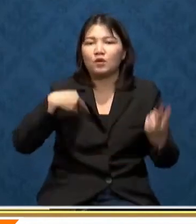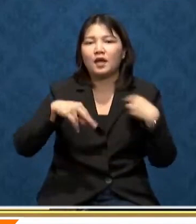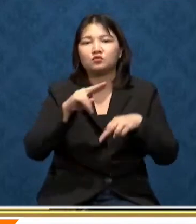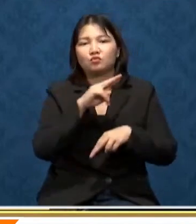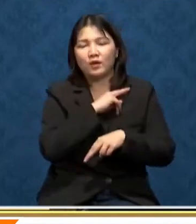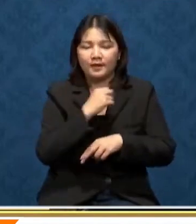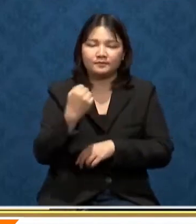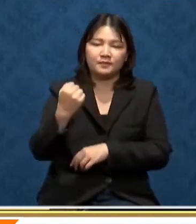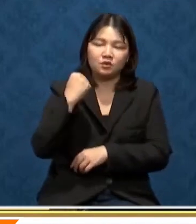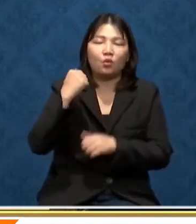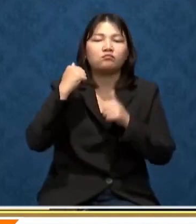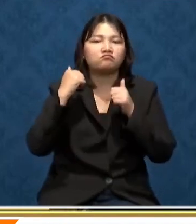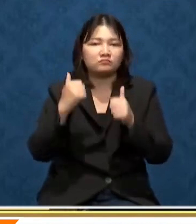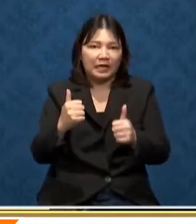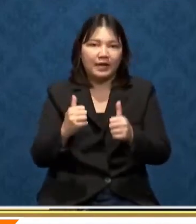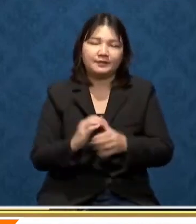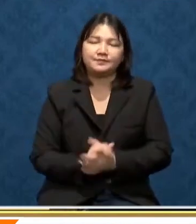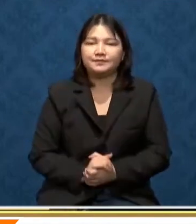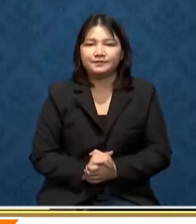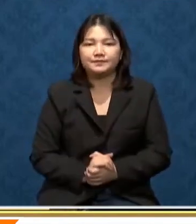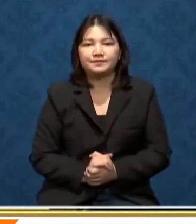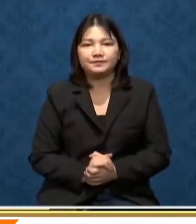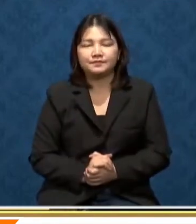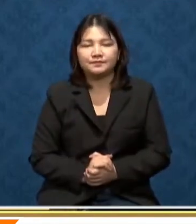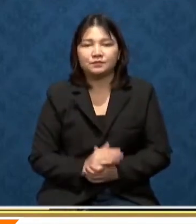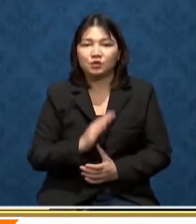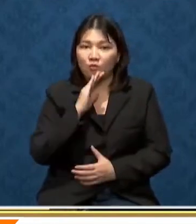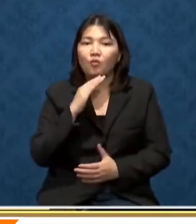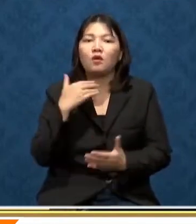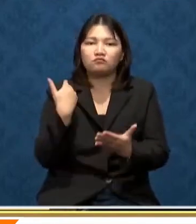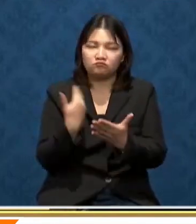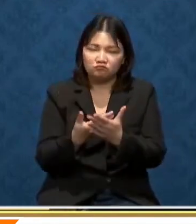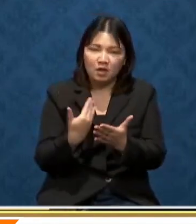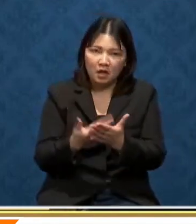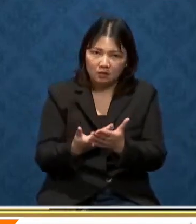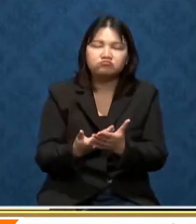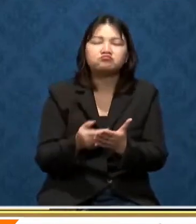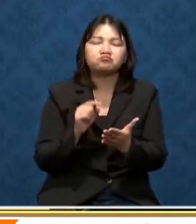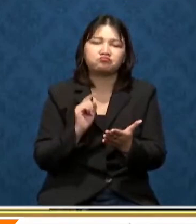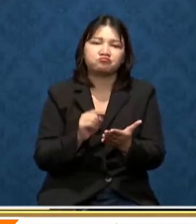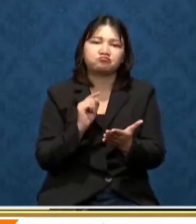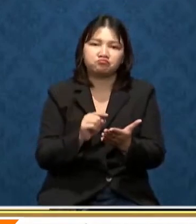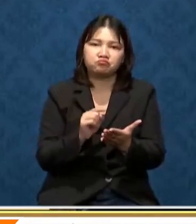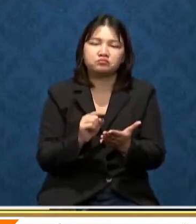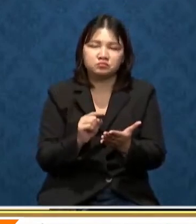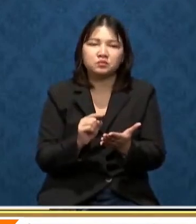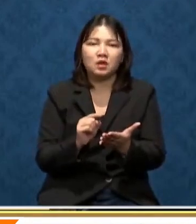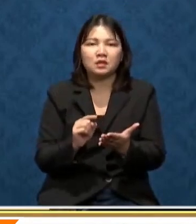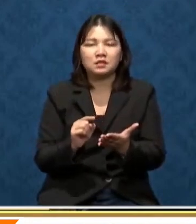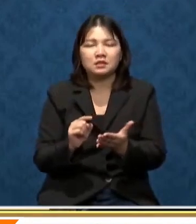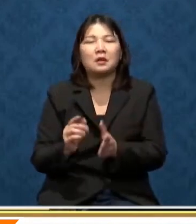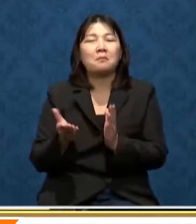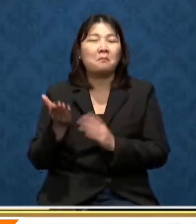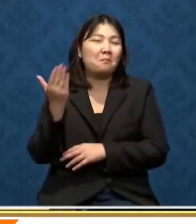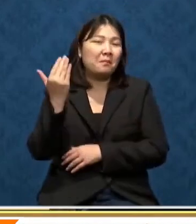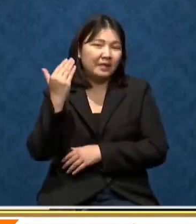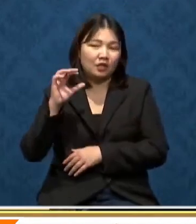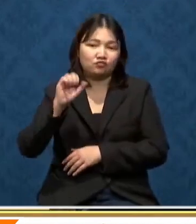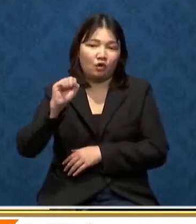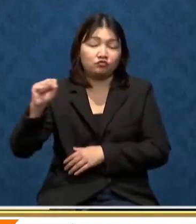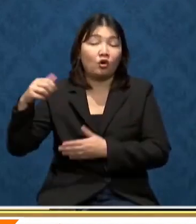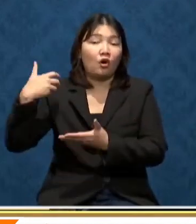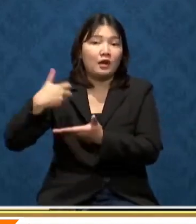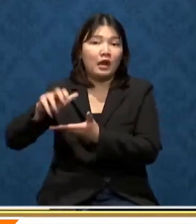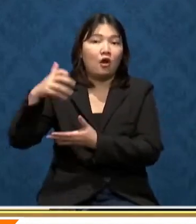แรงงานในแง่ฐานะทางการเงินและความท้าทายทางการเงินเพื่อสมาชิกหลายท่านอภิปรายไปแล้ว